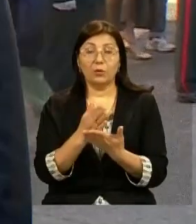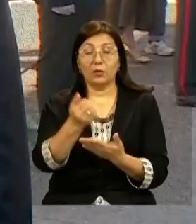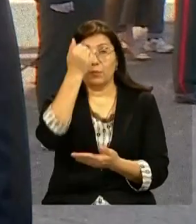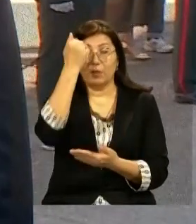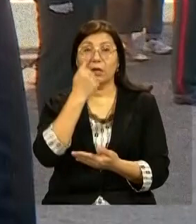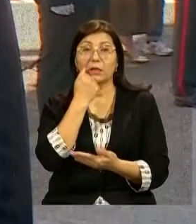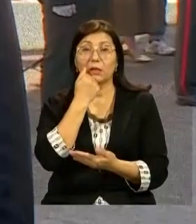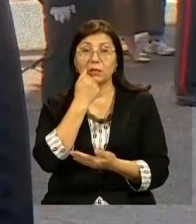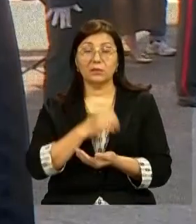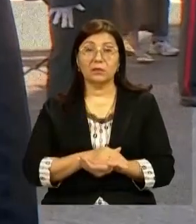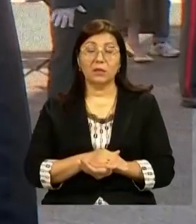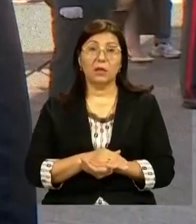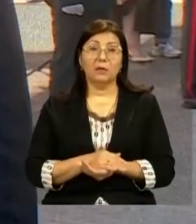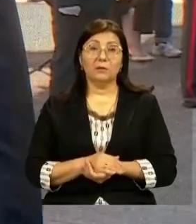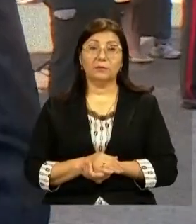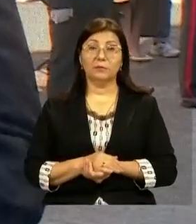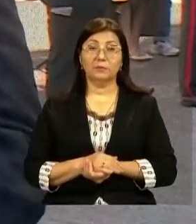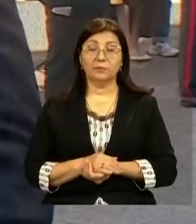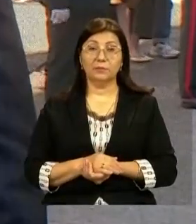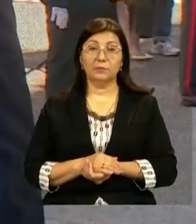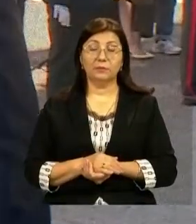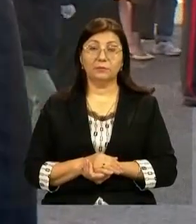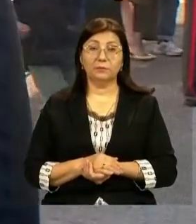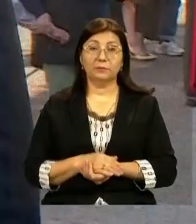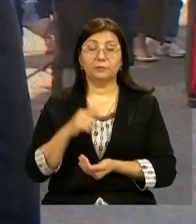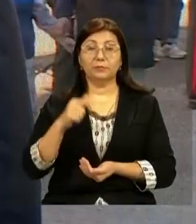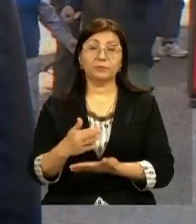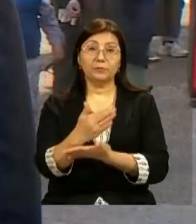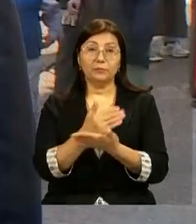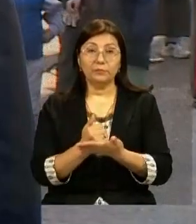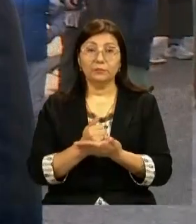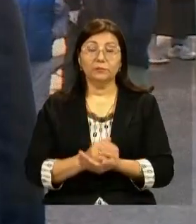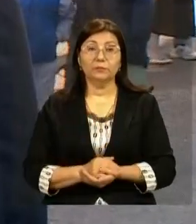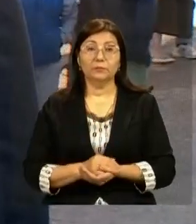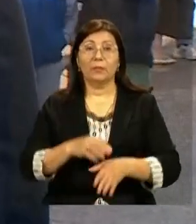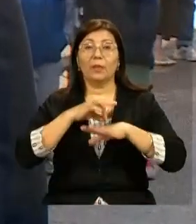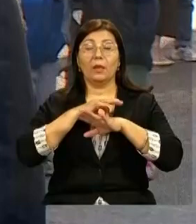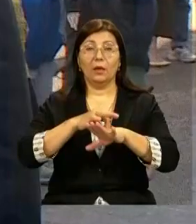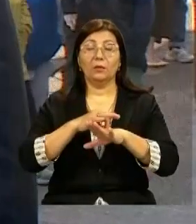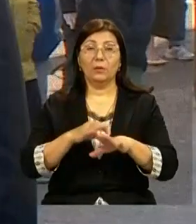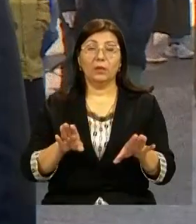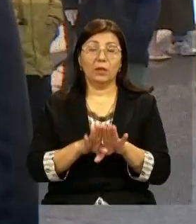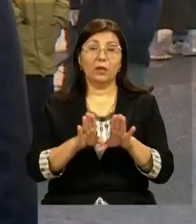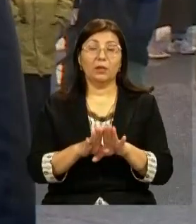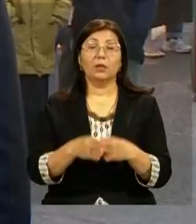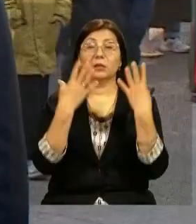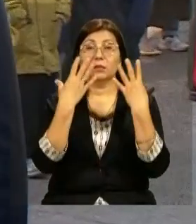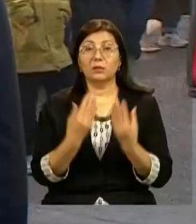благодарности, знак благодарности. Здесь соберемся и отметим эту круглую